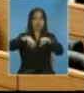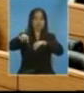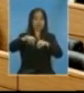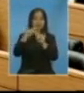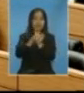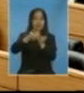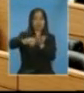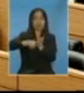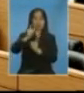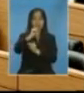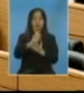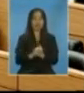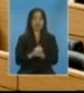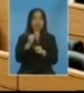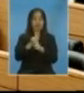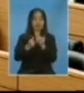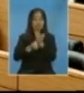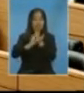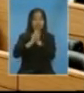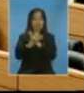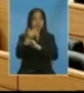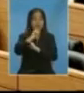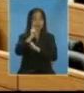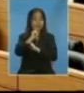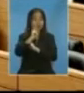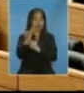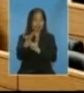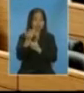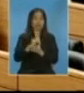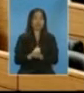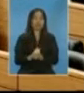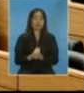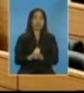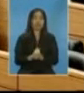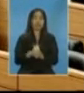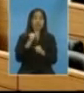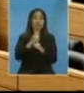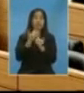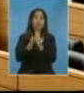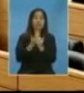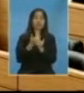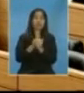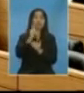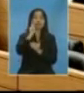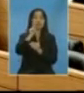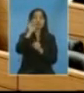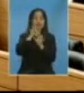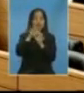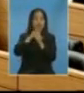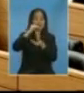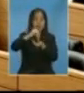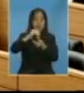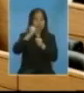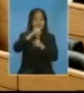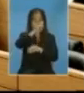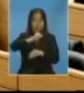ณะแล้วปรับยังไงฮะปรับว่าไปให้เงินกู้แก่ธกส.เพิ่มขึ้นมาทำจำนำข้